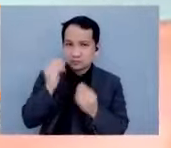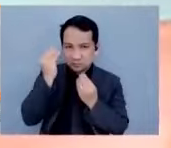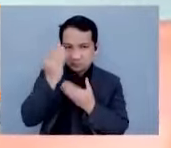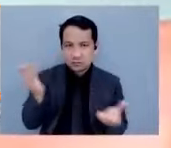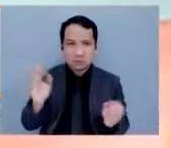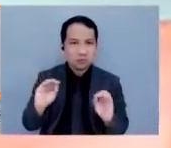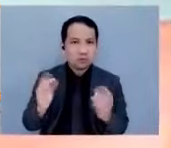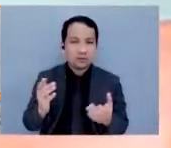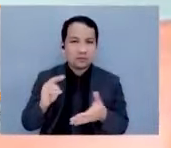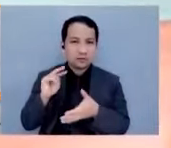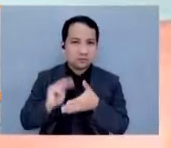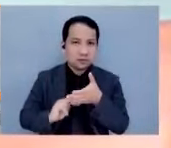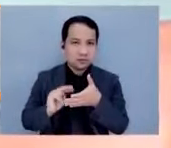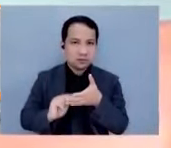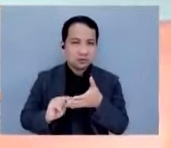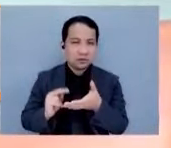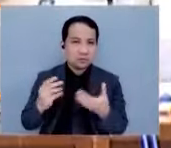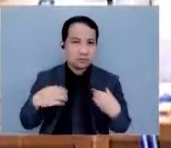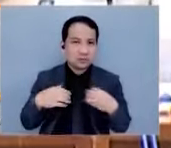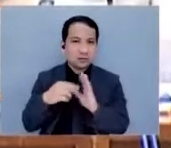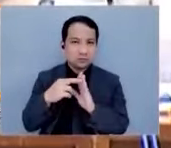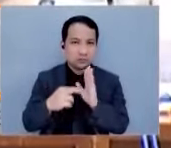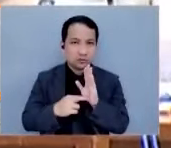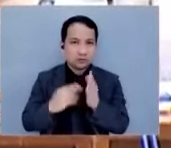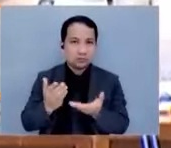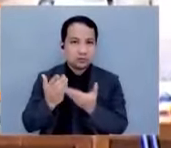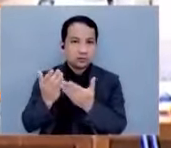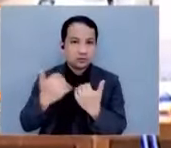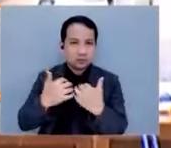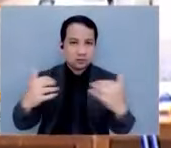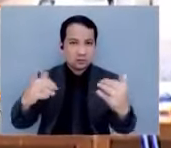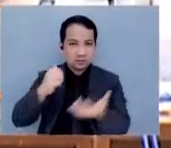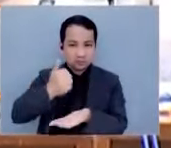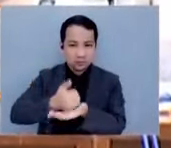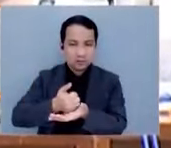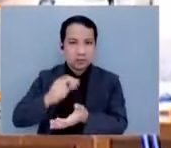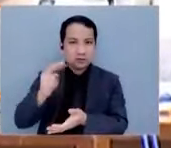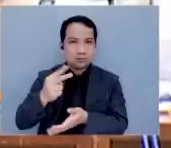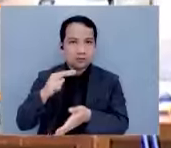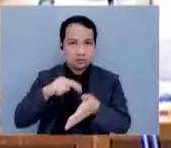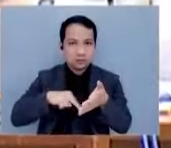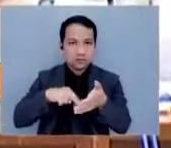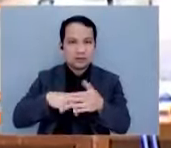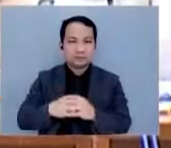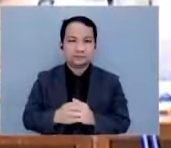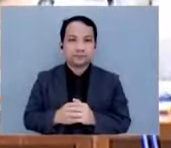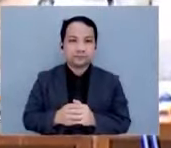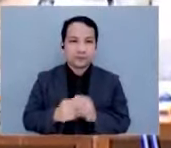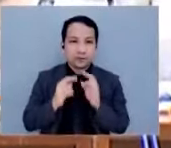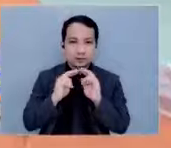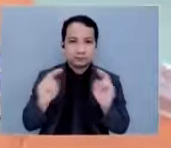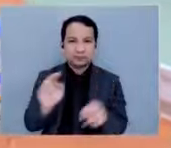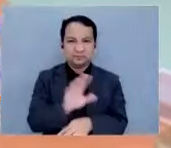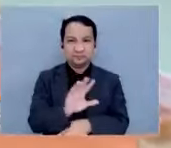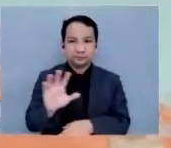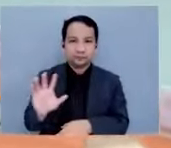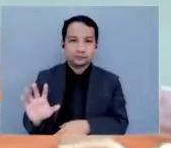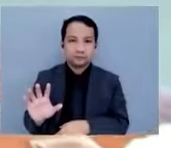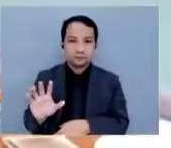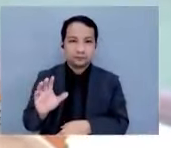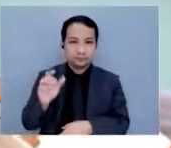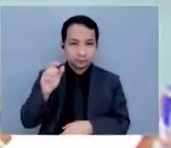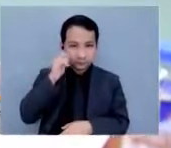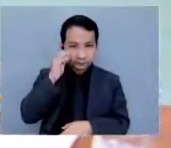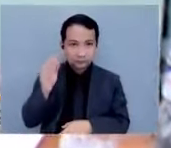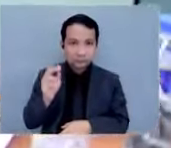Babasahin pa ito sa Committee on Rules tsaka isasalang sa plenaryo para sa ikalawang pagbasa. Nagbabalita mula sa Frontline, Elaine